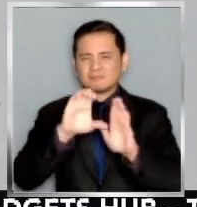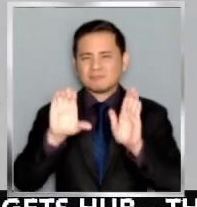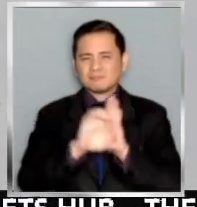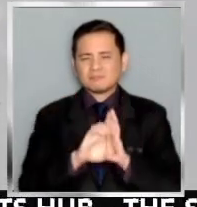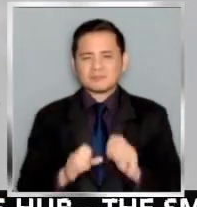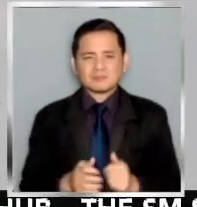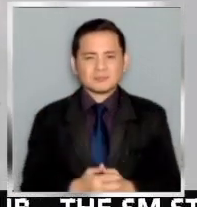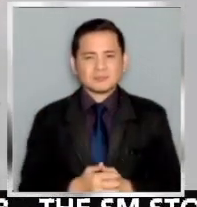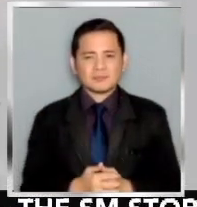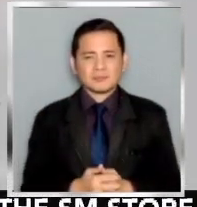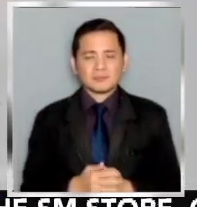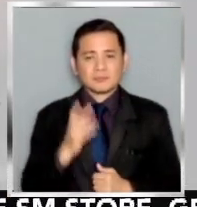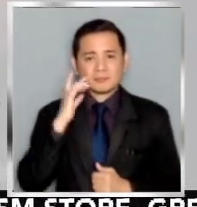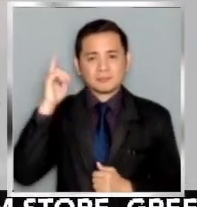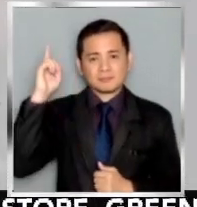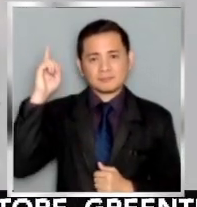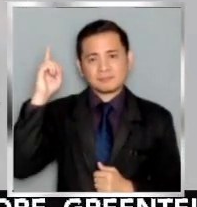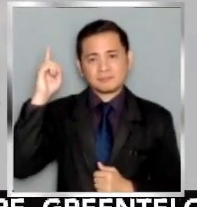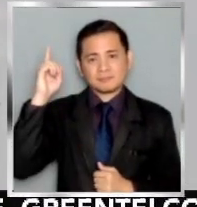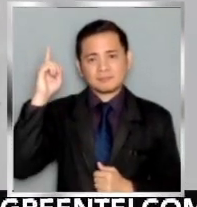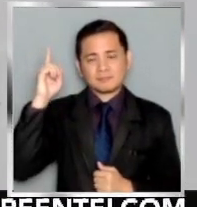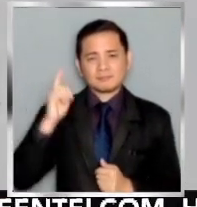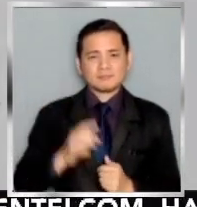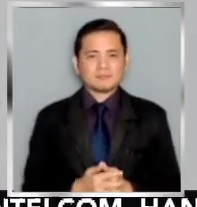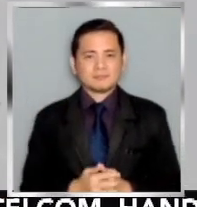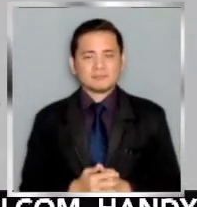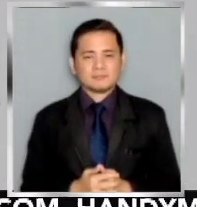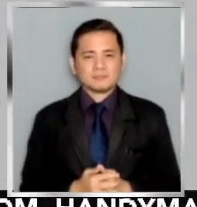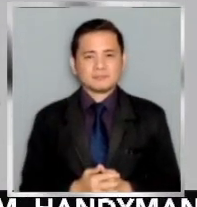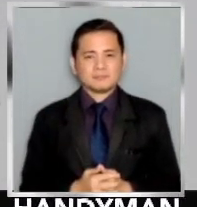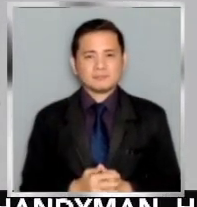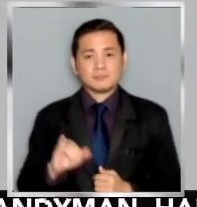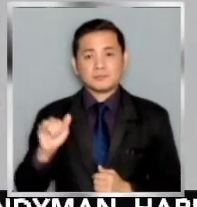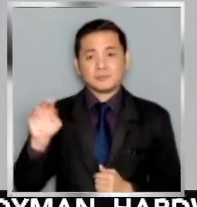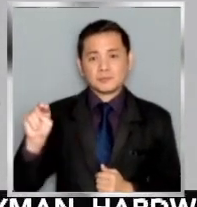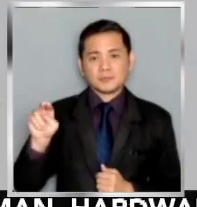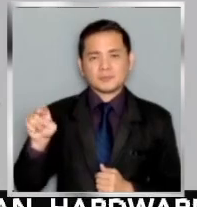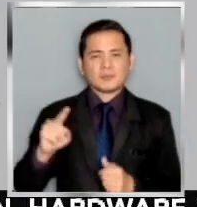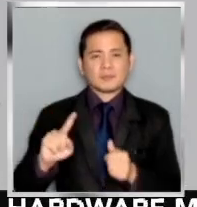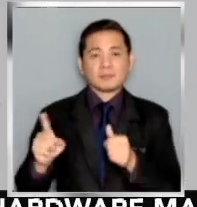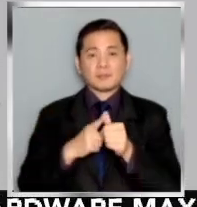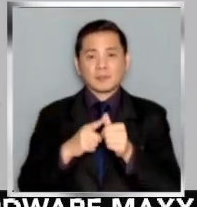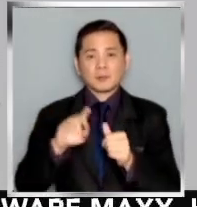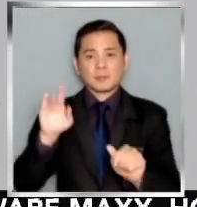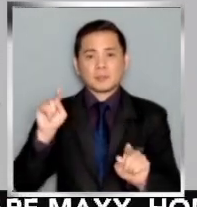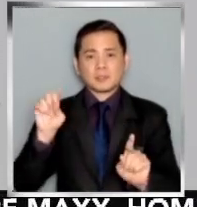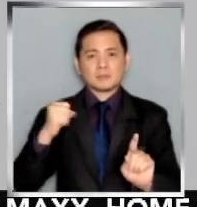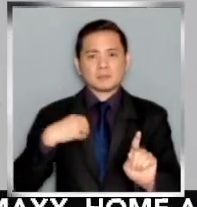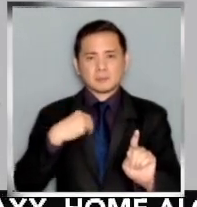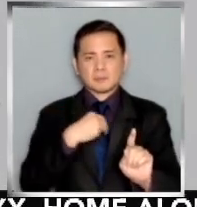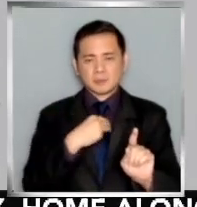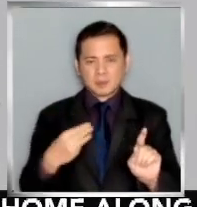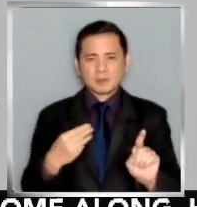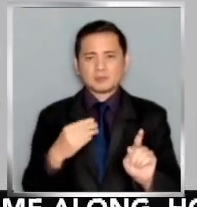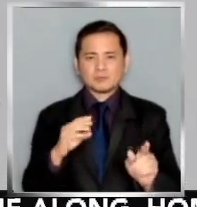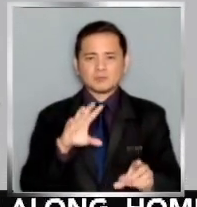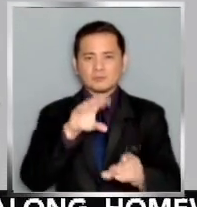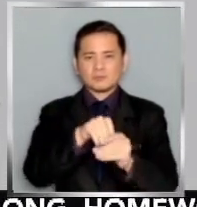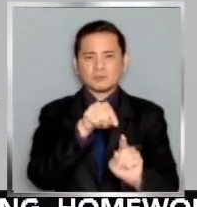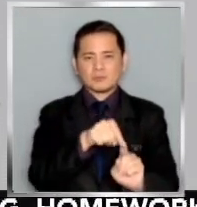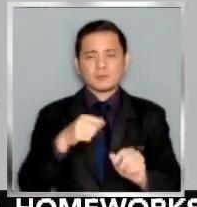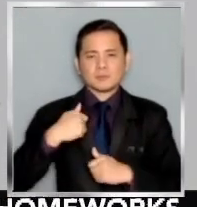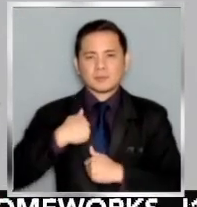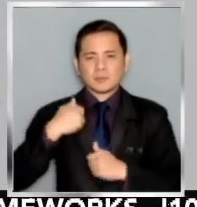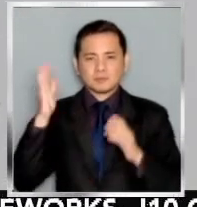ang pagiging worldwide handsome ni Jin. Si Jin ang unang BTS member na nag-enlist sa military. Nagsimula na rin ang